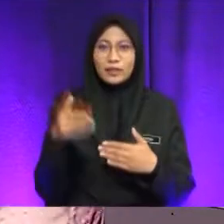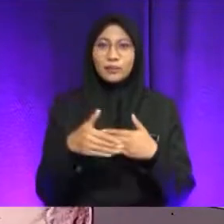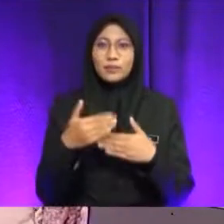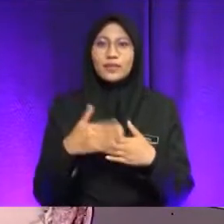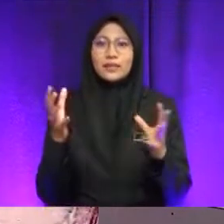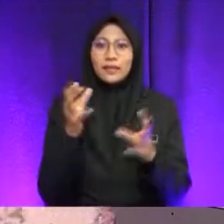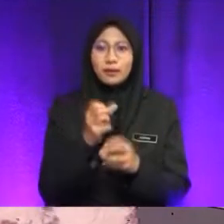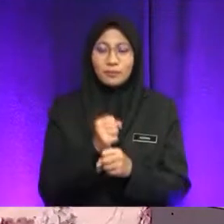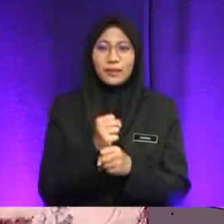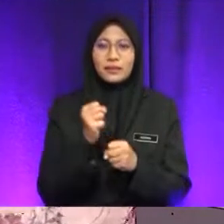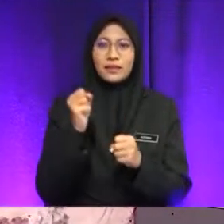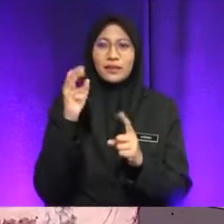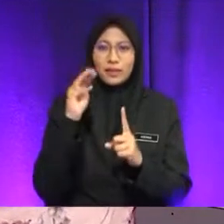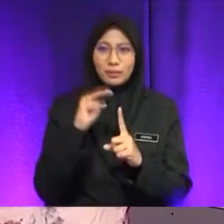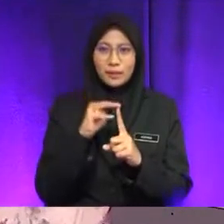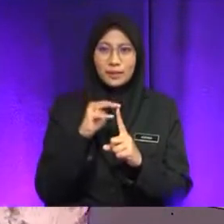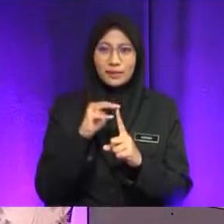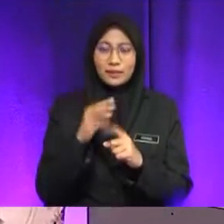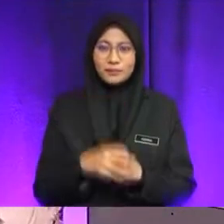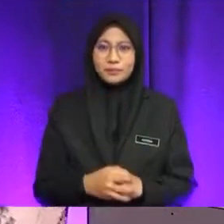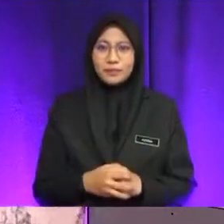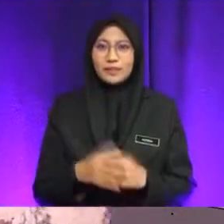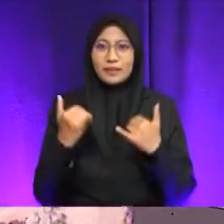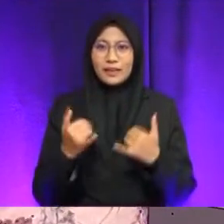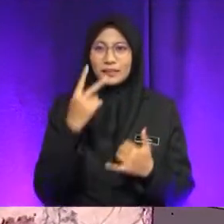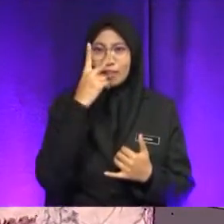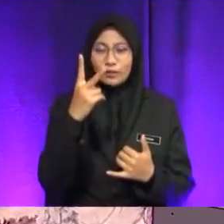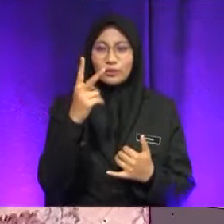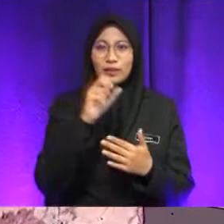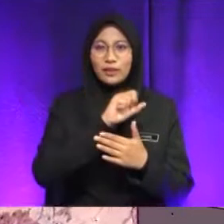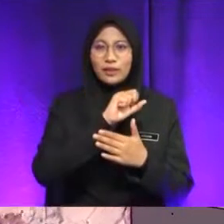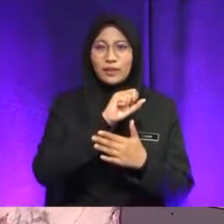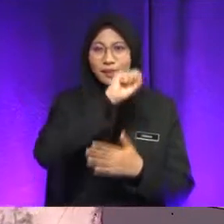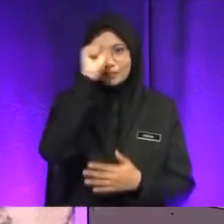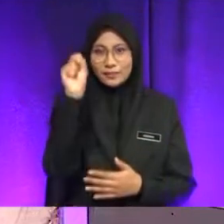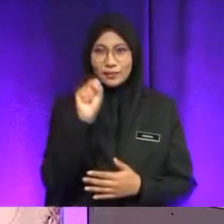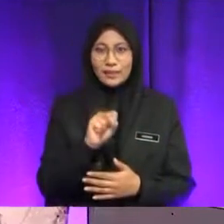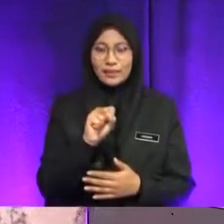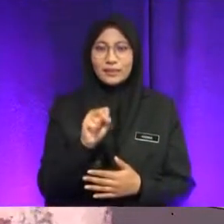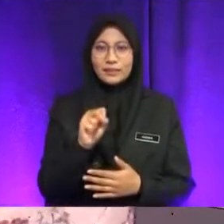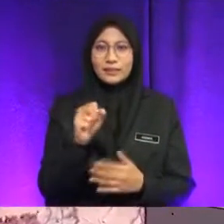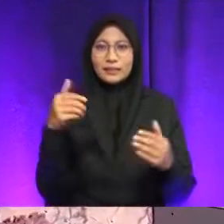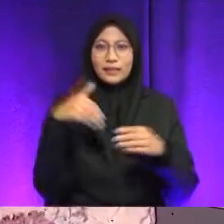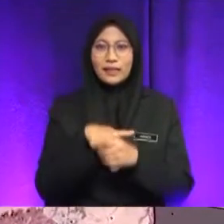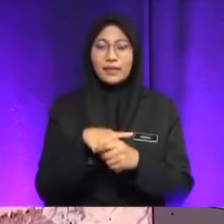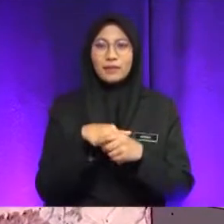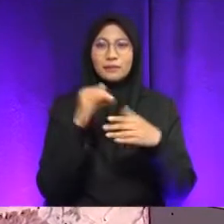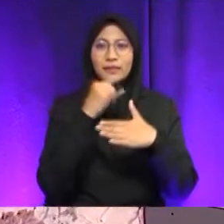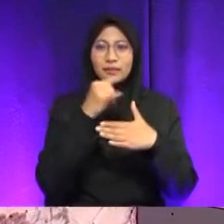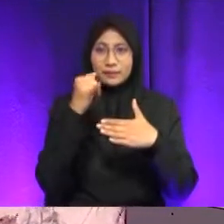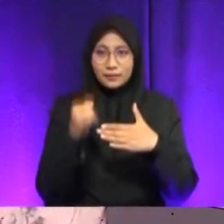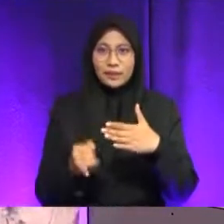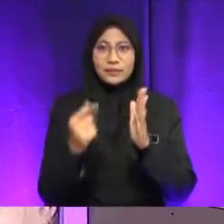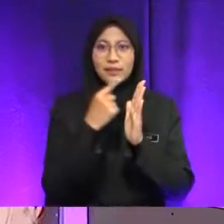itu oke seterusnya kita tengok kepada soal-soal yang berkaitan dengan indeks gubahan untuk main-main indeks gubahan biasanya biasanya